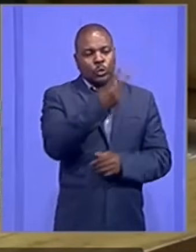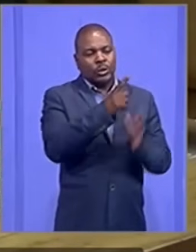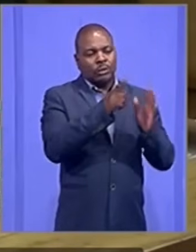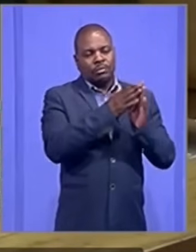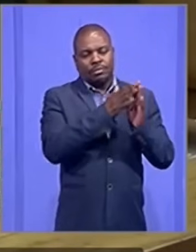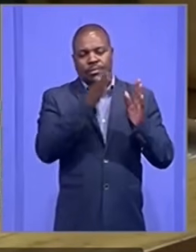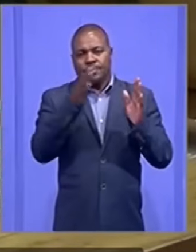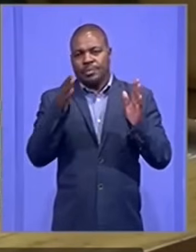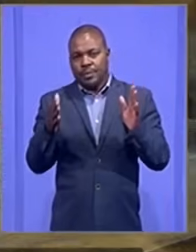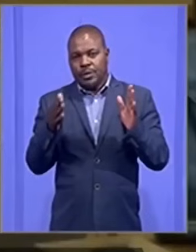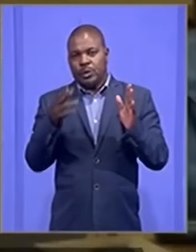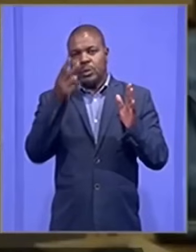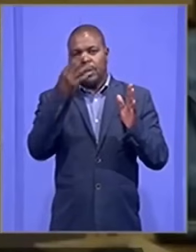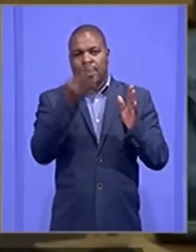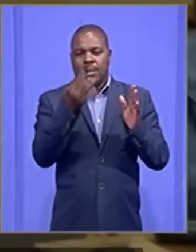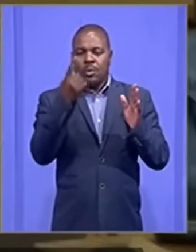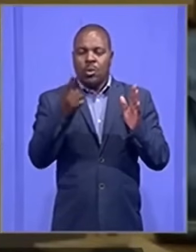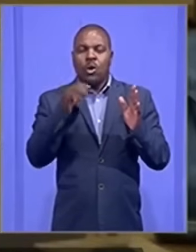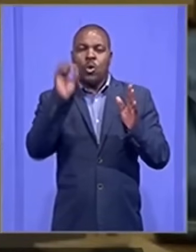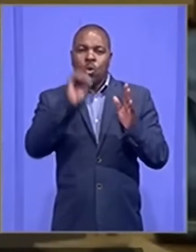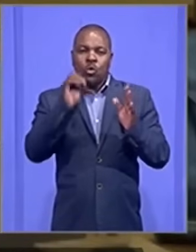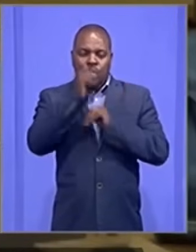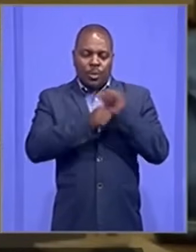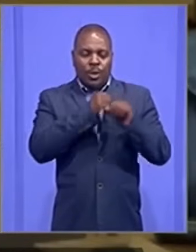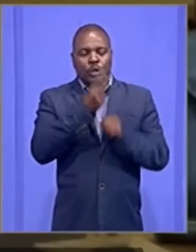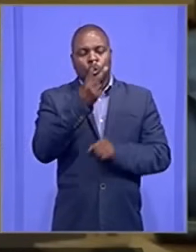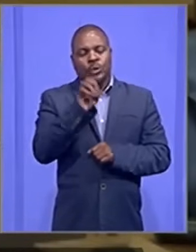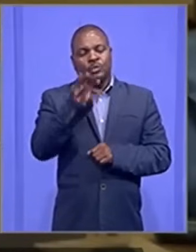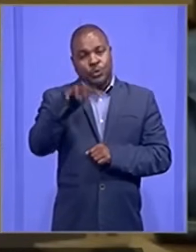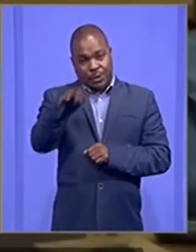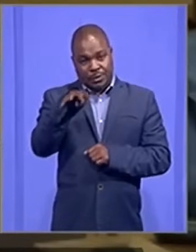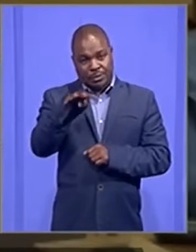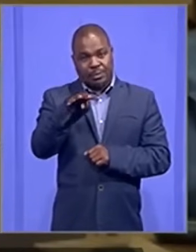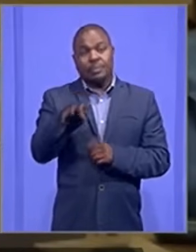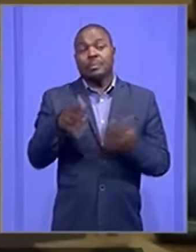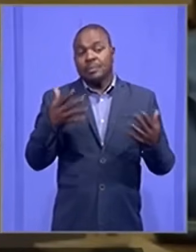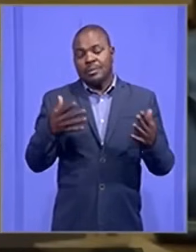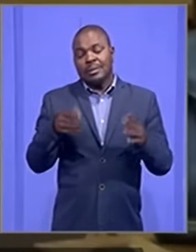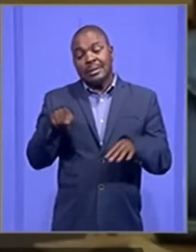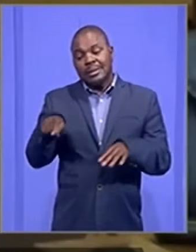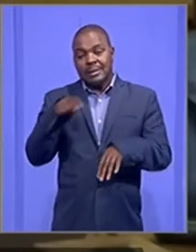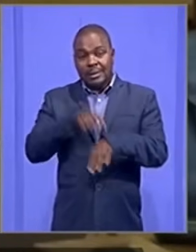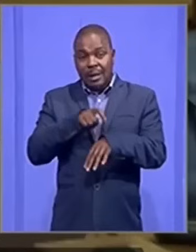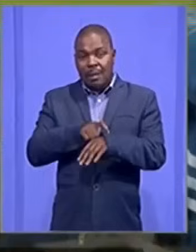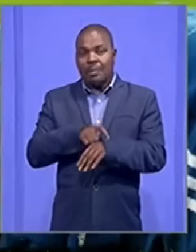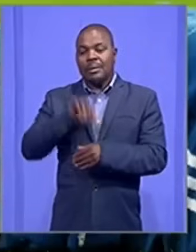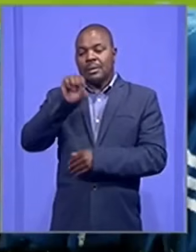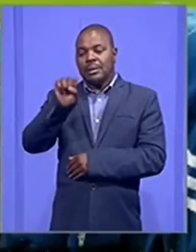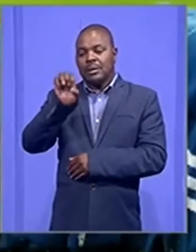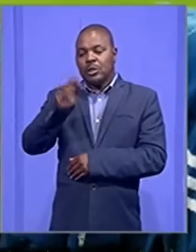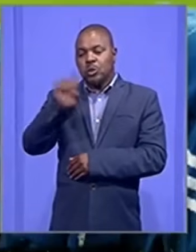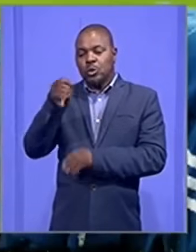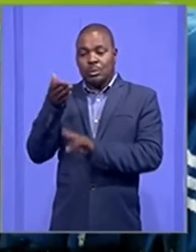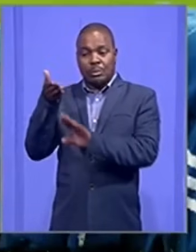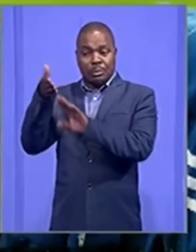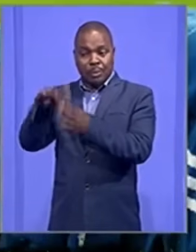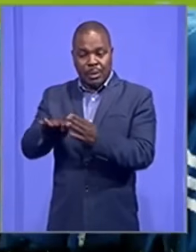go fihla go la 31 Oktoboro 2014 gomme o be a se mošomong letšatšing leo meiwa a